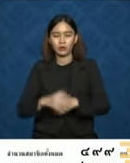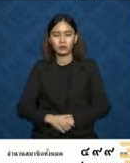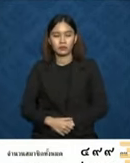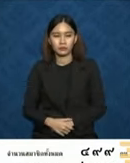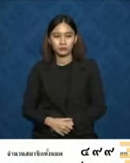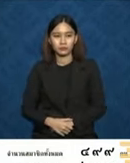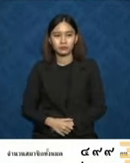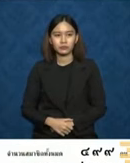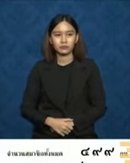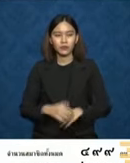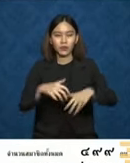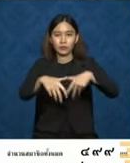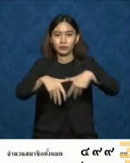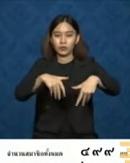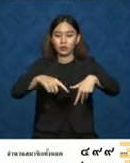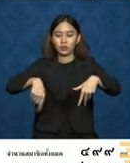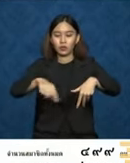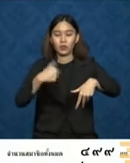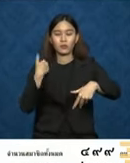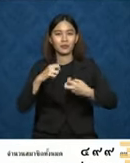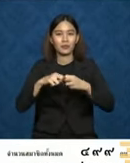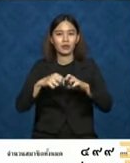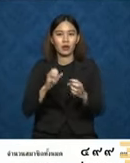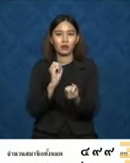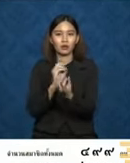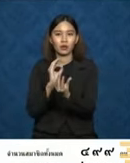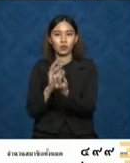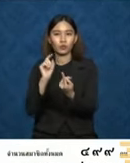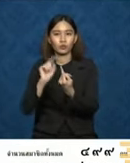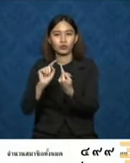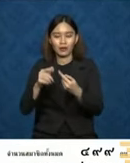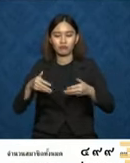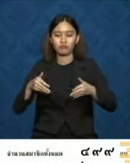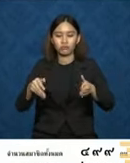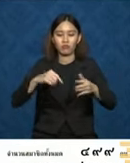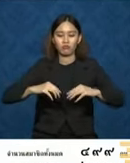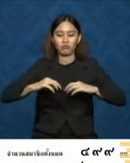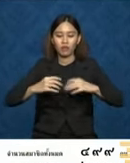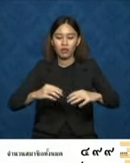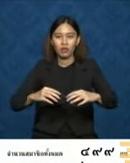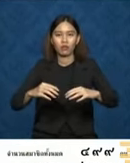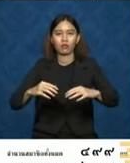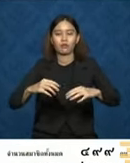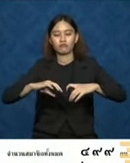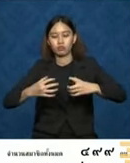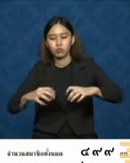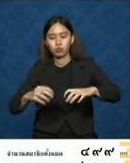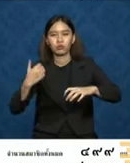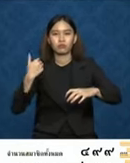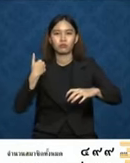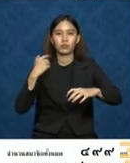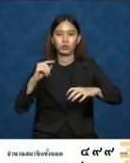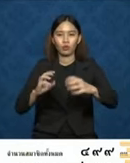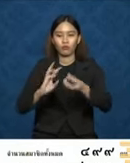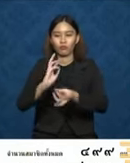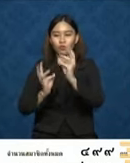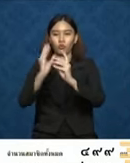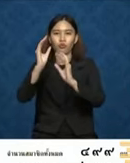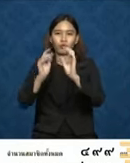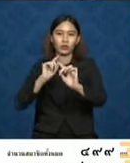ประธานพี่น้องประชาชนต่างได้รับความเดือดร้อนกับสภาพถนนที่ขรุขะเป็นหลุมเป็นบ่อเต็มไปด้วยฝุ่น